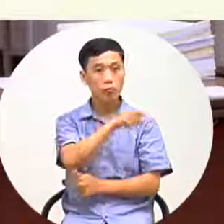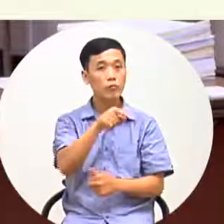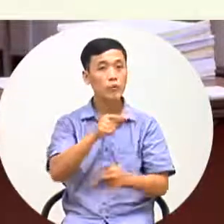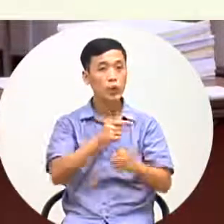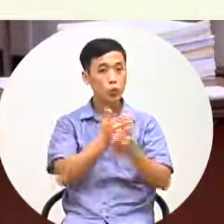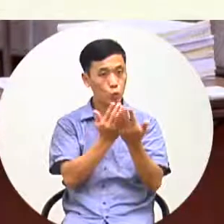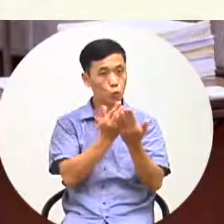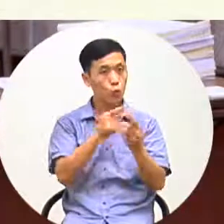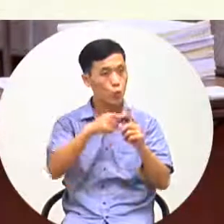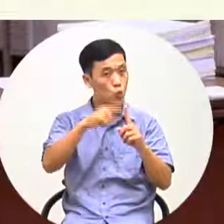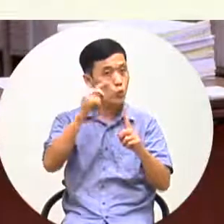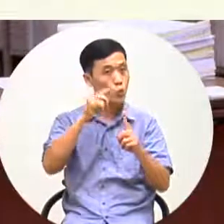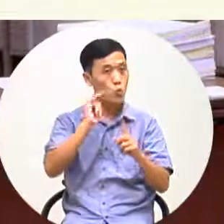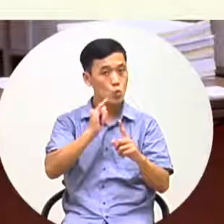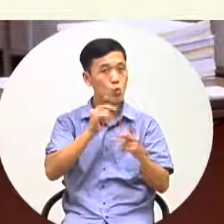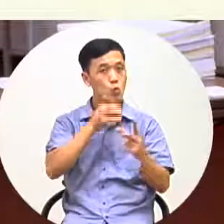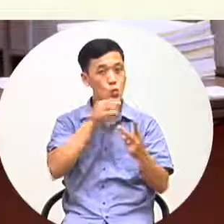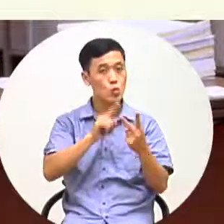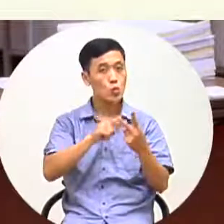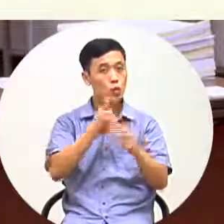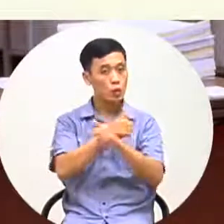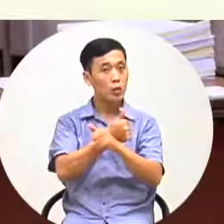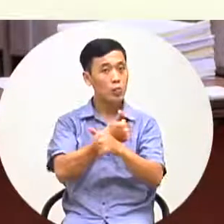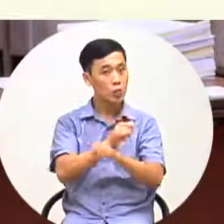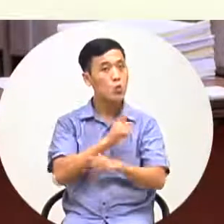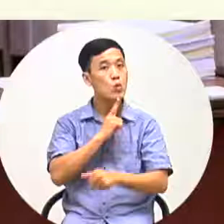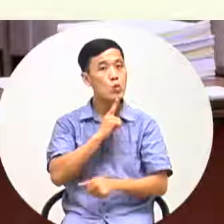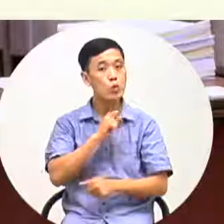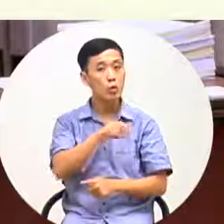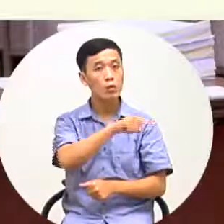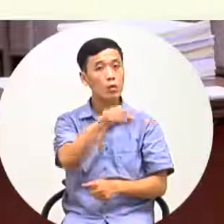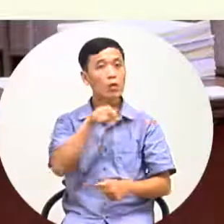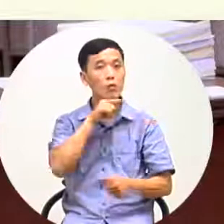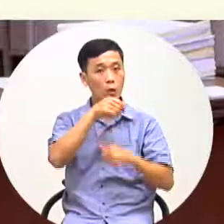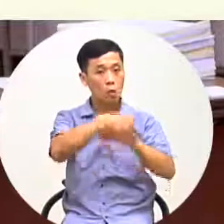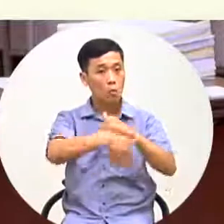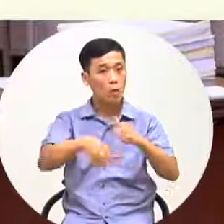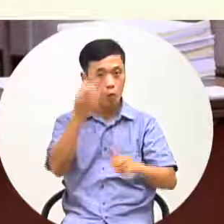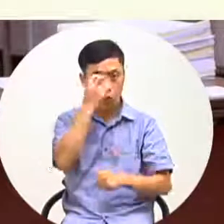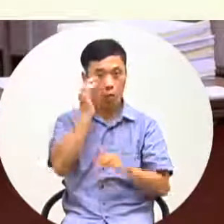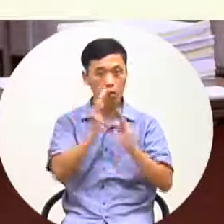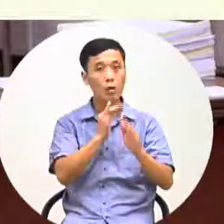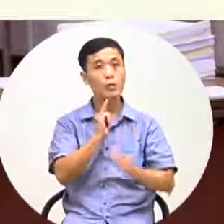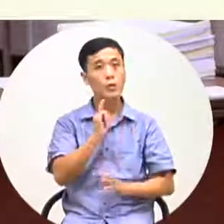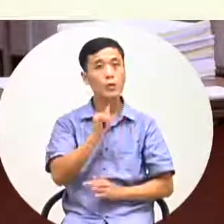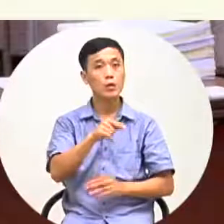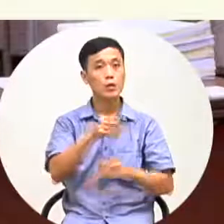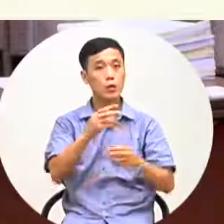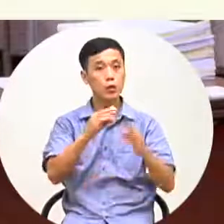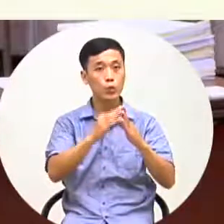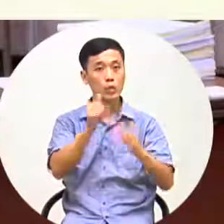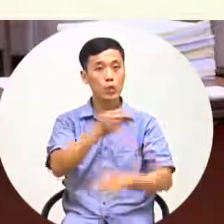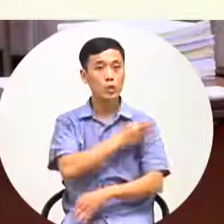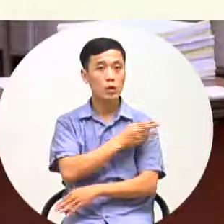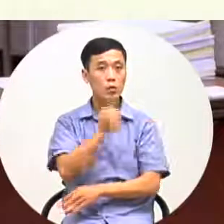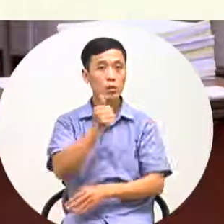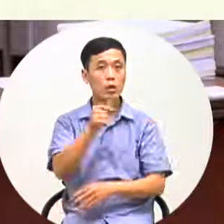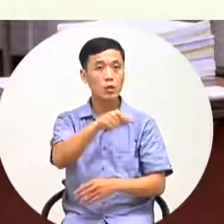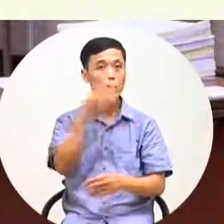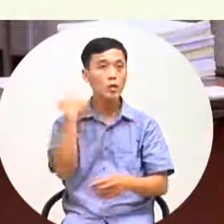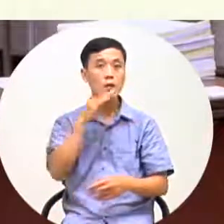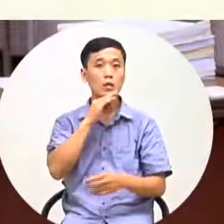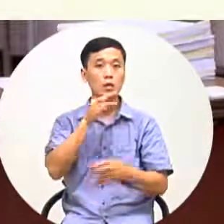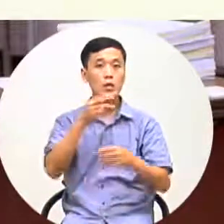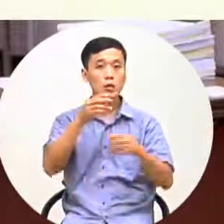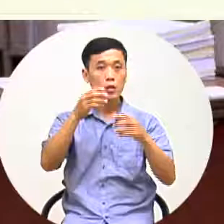对这建筑这个部门呐、啊，也非常厉害。那你赵局长，他这样把这建管处的处长过啊，对不对？我相信呢，